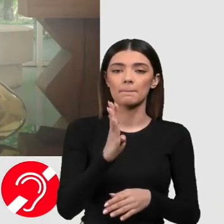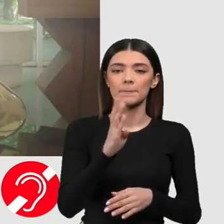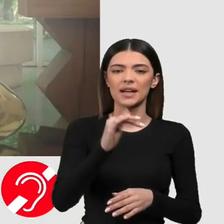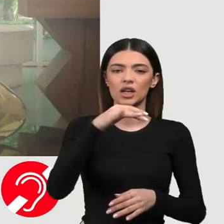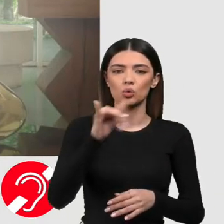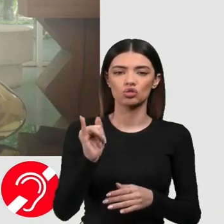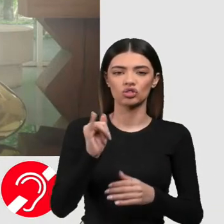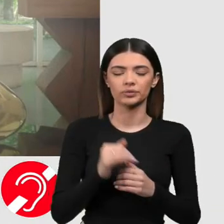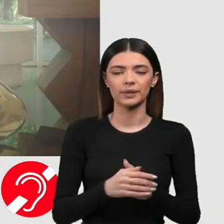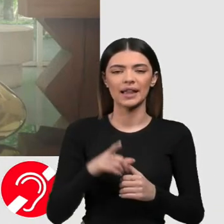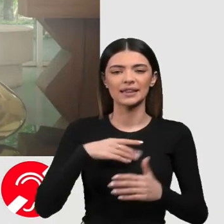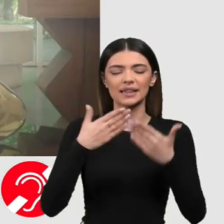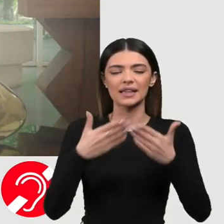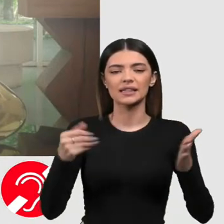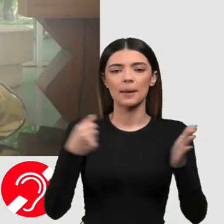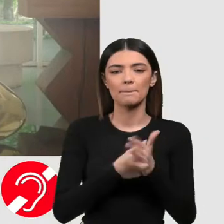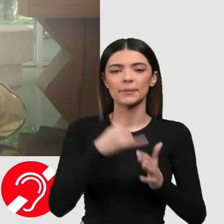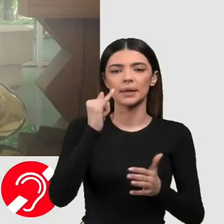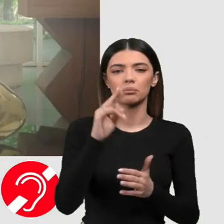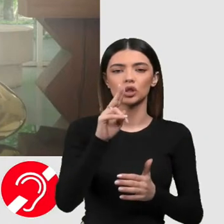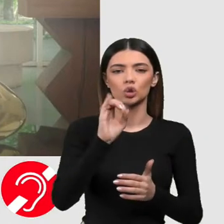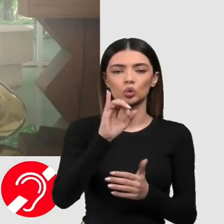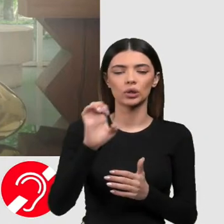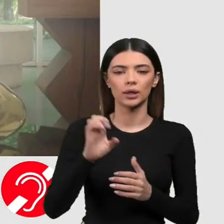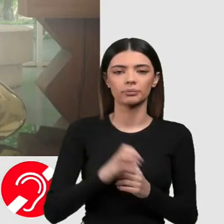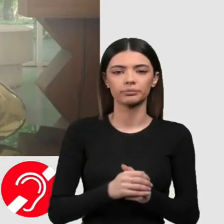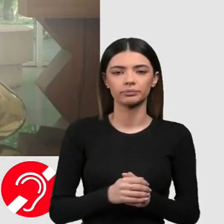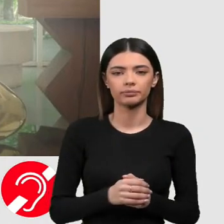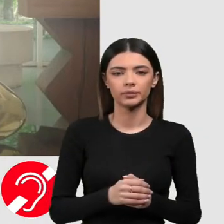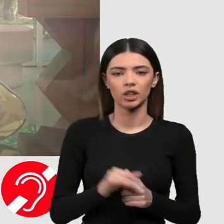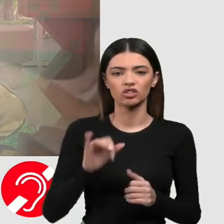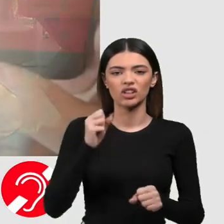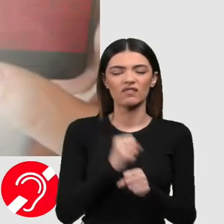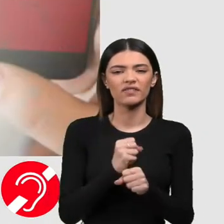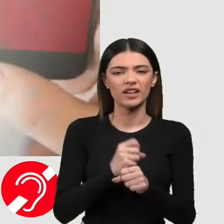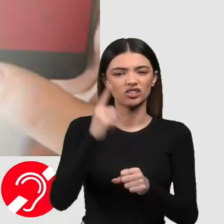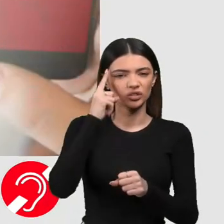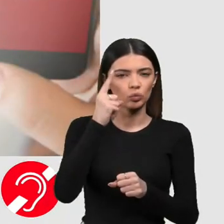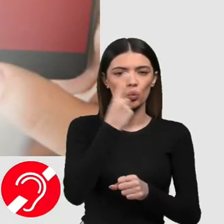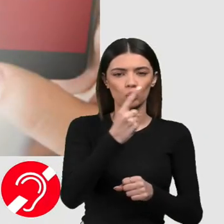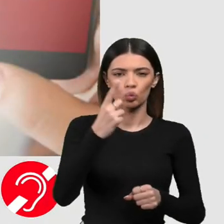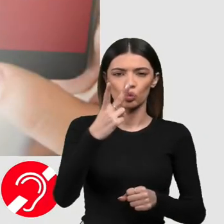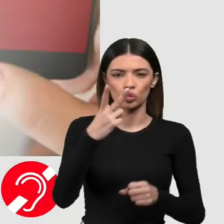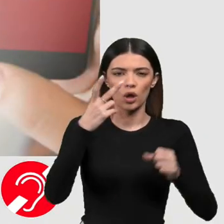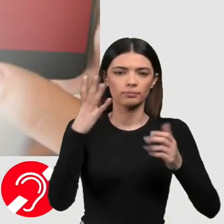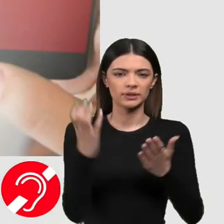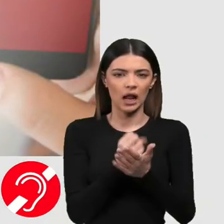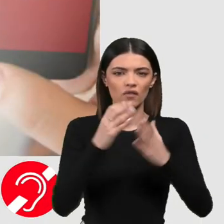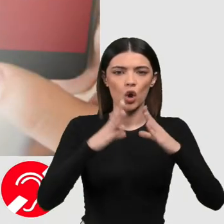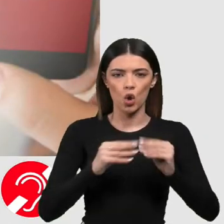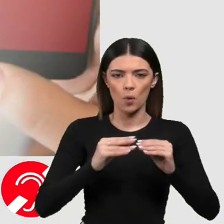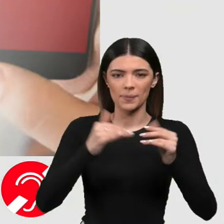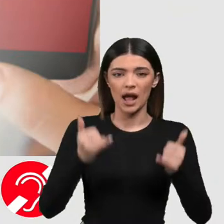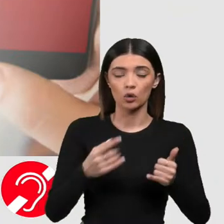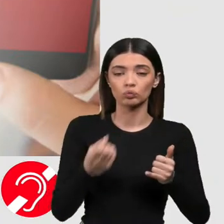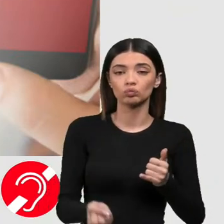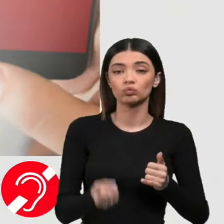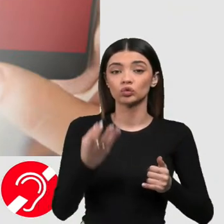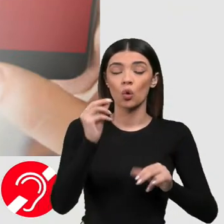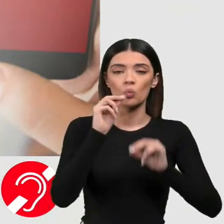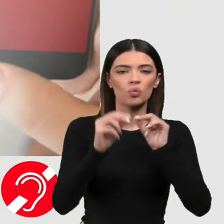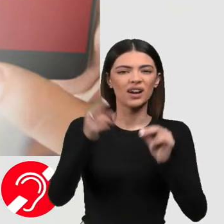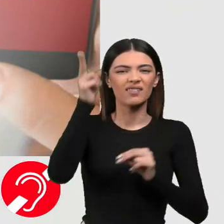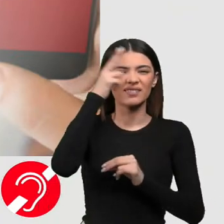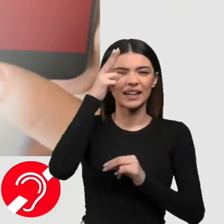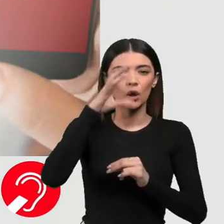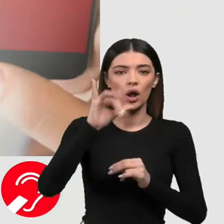filme ale lui Brâncuș. Expoziția este deschisă până în iulie. Și operatorii de la serviciul de urgență 112 din România o să poată primi